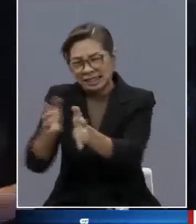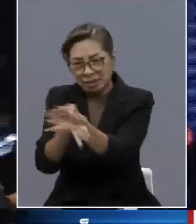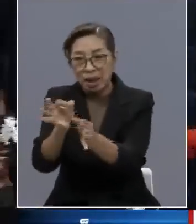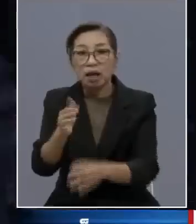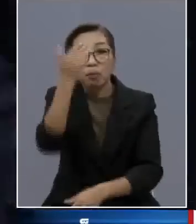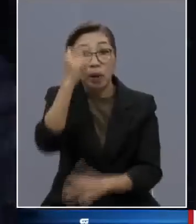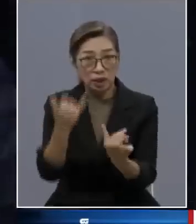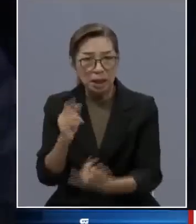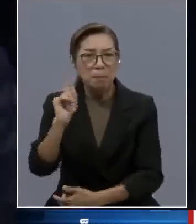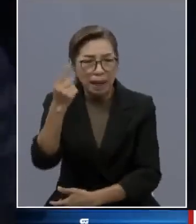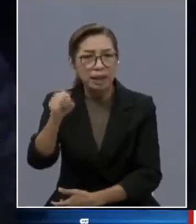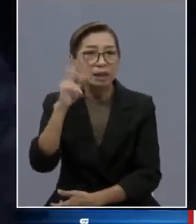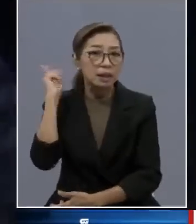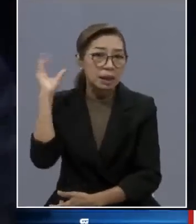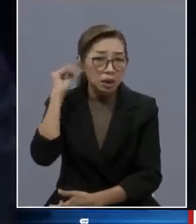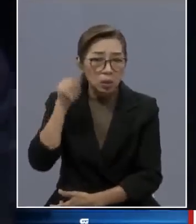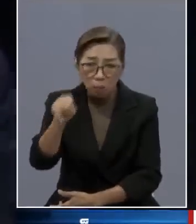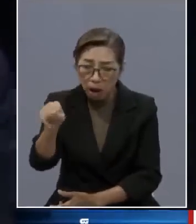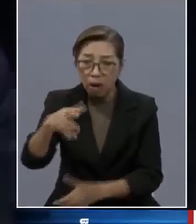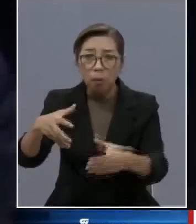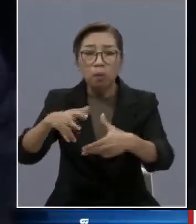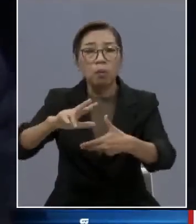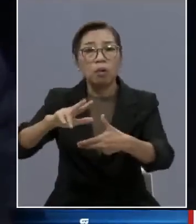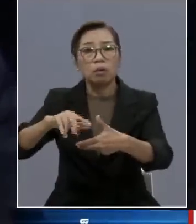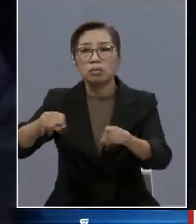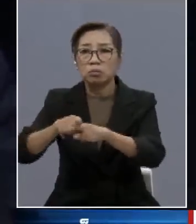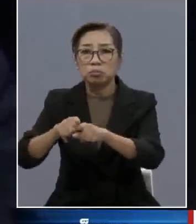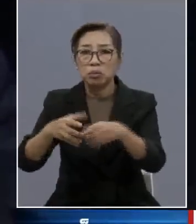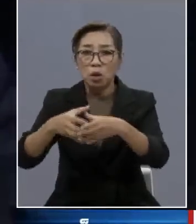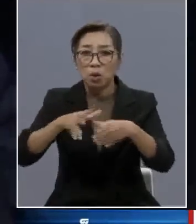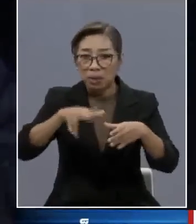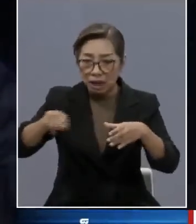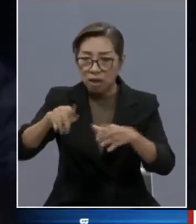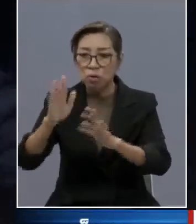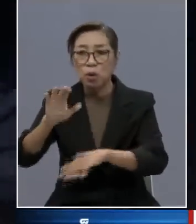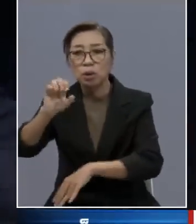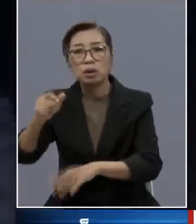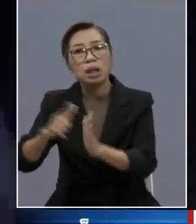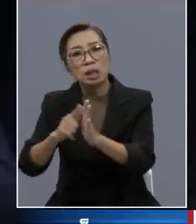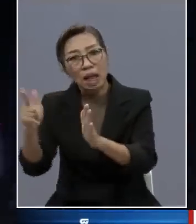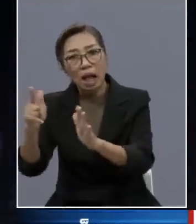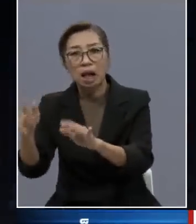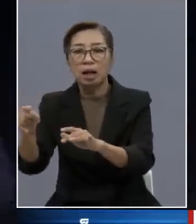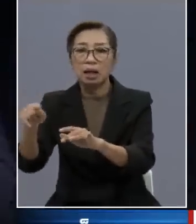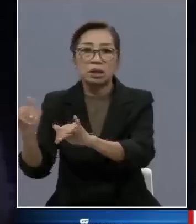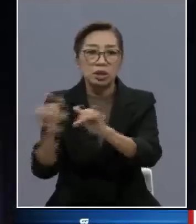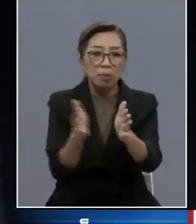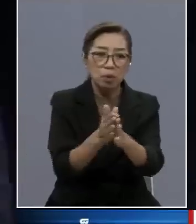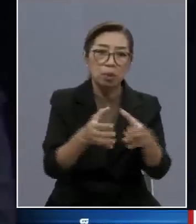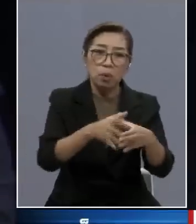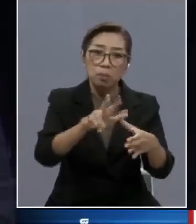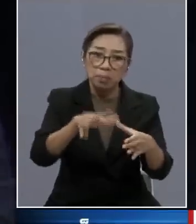เข้าเพื่อไทยเนื่องจากเดี๋ยวพลเอกประวิตรจะลาออกแล้วพรรคก็จะหายไปสสพลังประชารัฐจะย้ายค่ายมาเพื่อไทยได้จริง